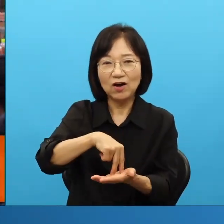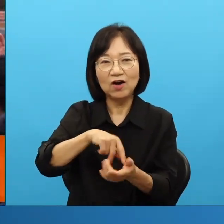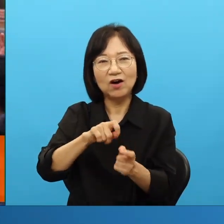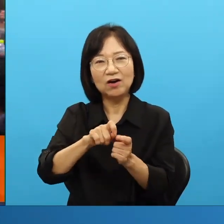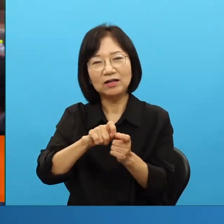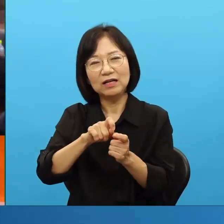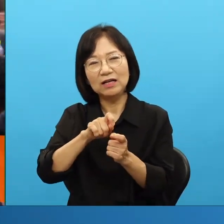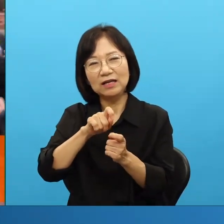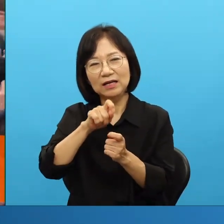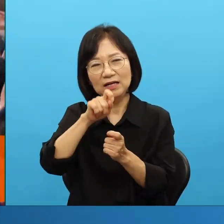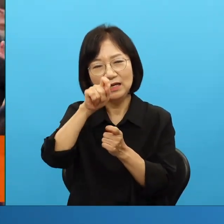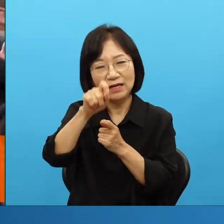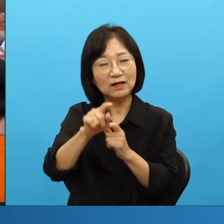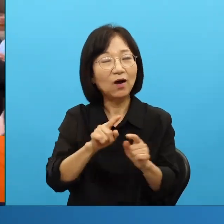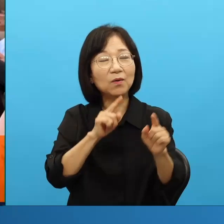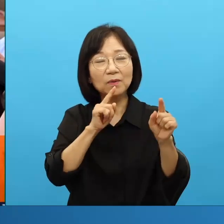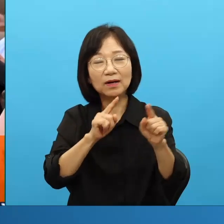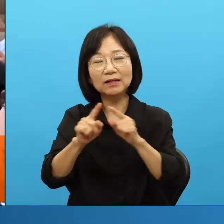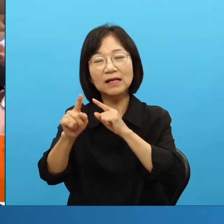서리